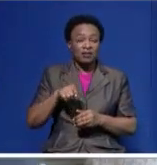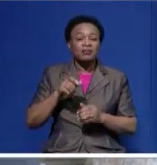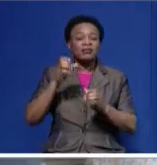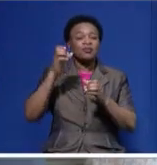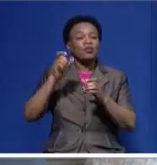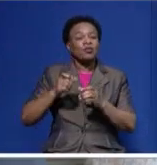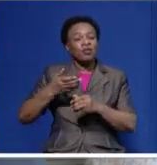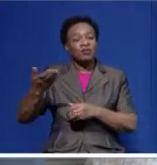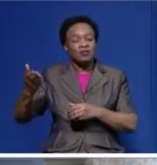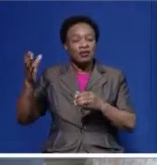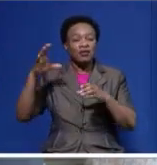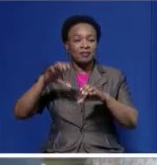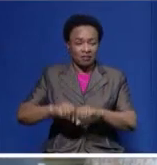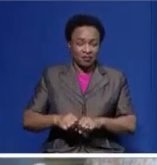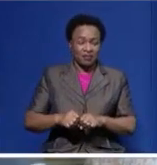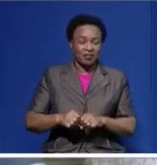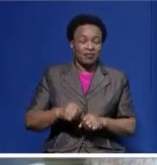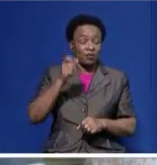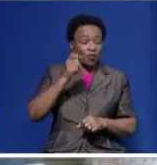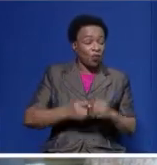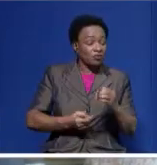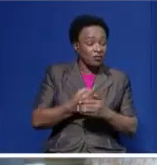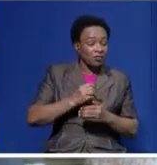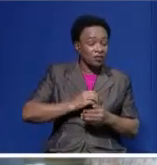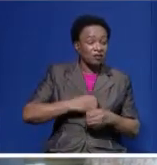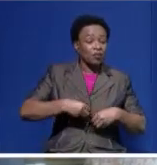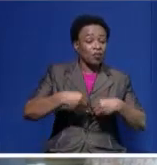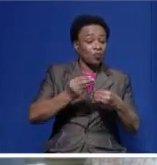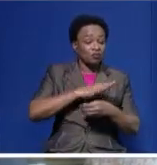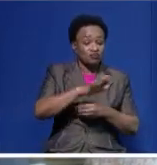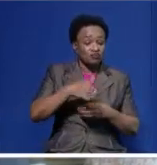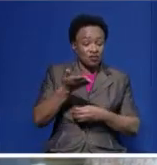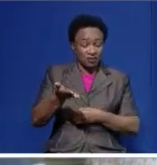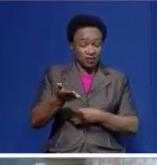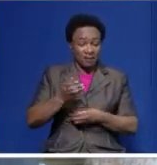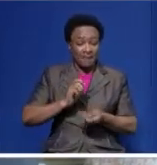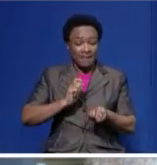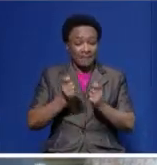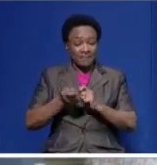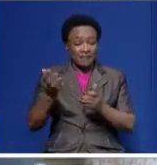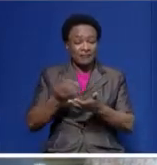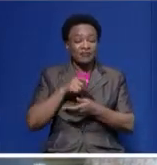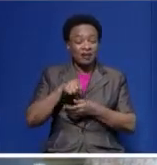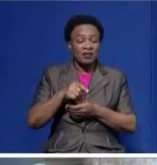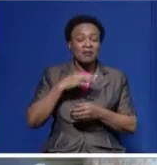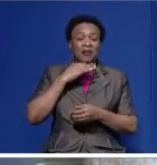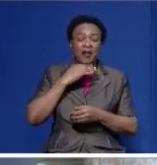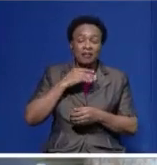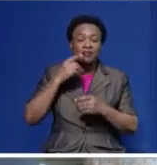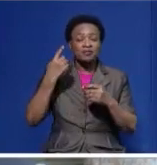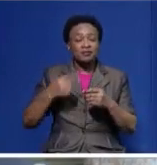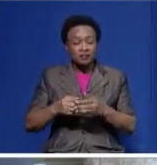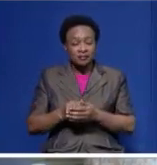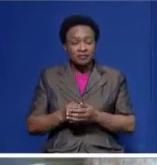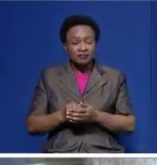Watu wamejitokeza kuuza sehemu hii hapa. Lakini badala ya kuyapata hayo tukawa na malalamiko sana na